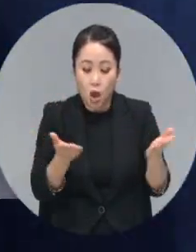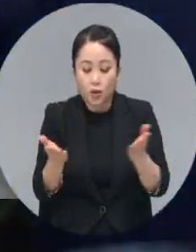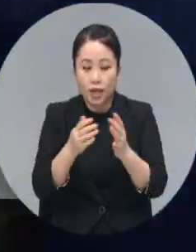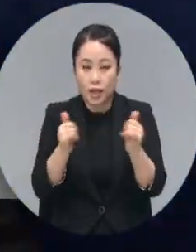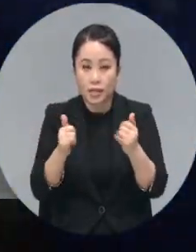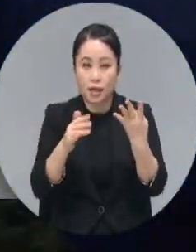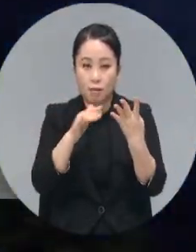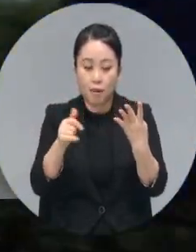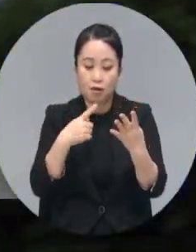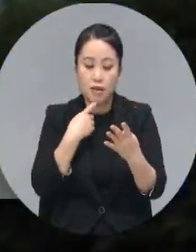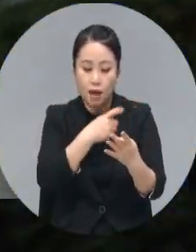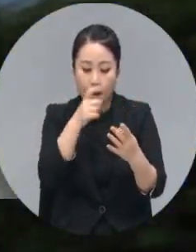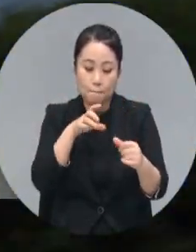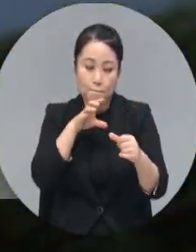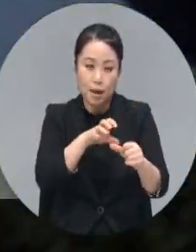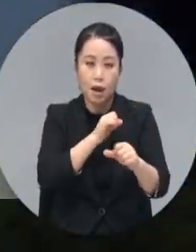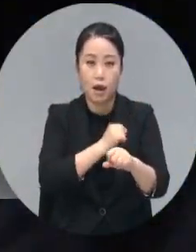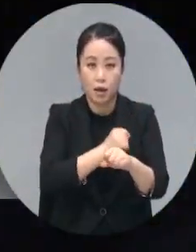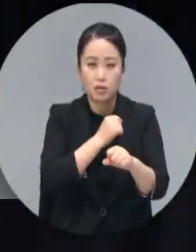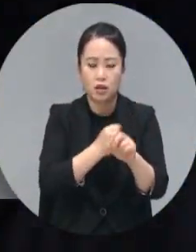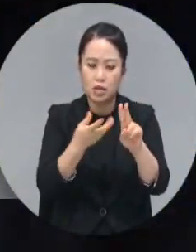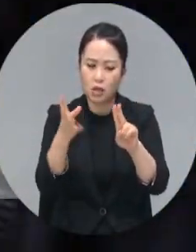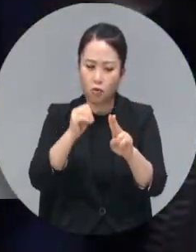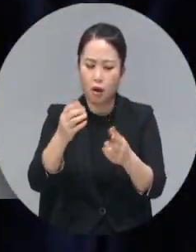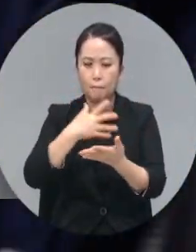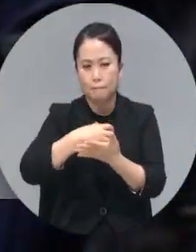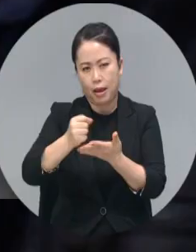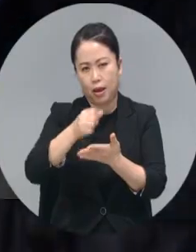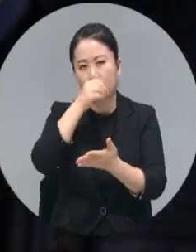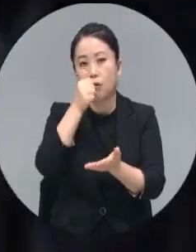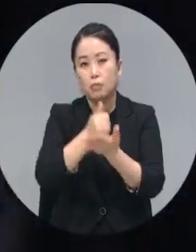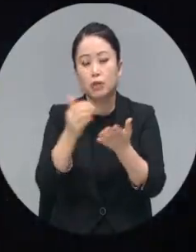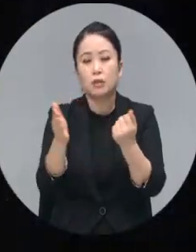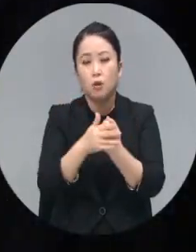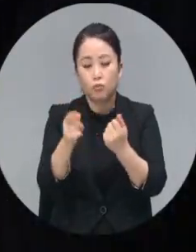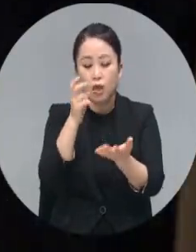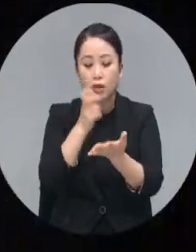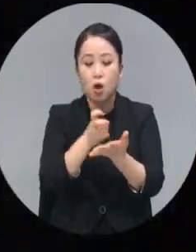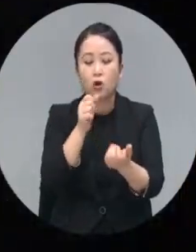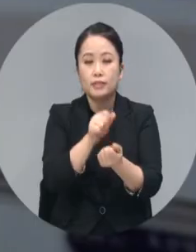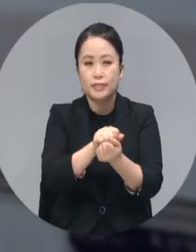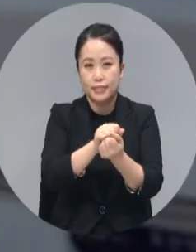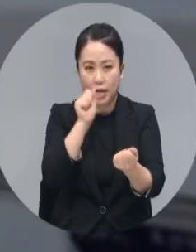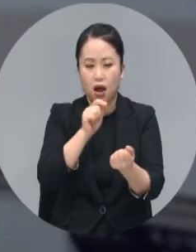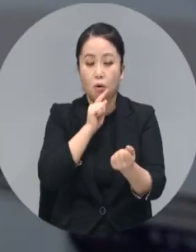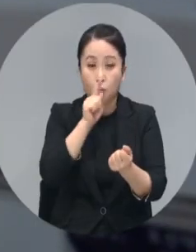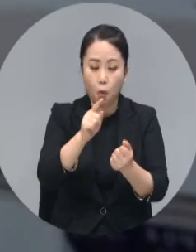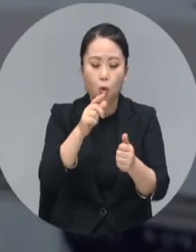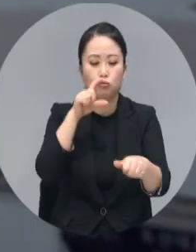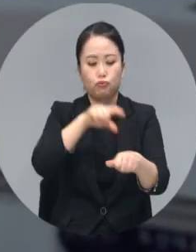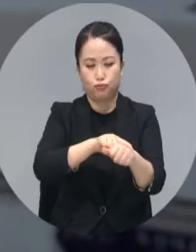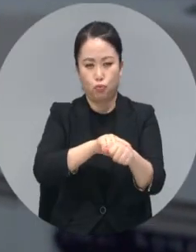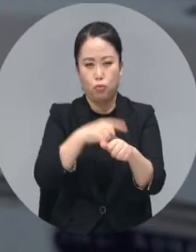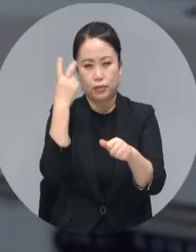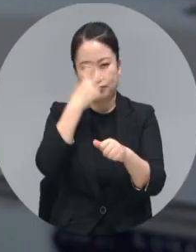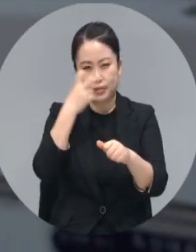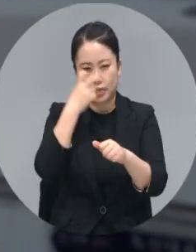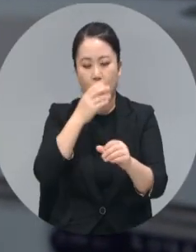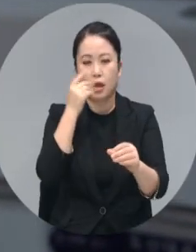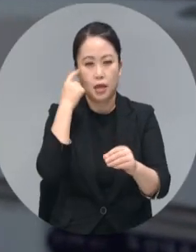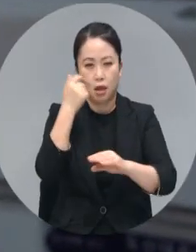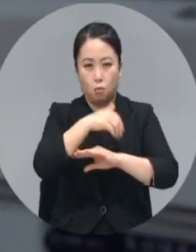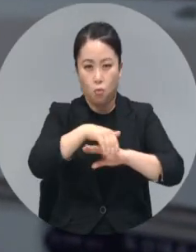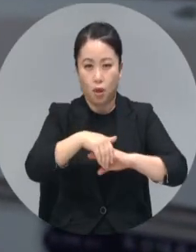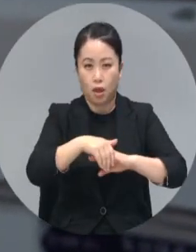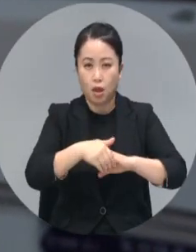혐의로 영장이 청구돼 구속심사를 앞두고 있었습니다. 김 씨는 사망 직전 유튜브 채널에 재판 결과에